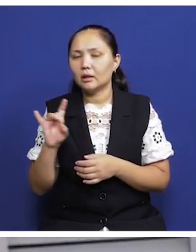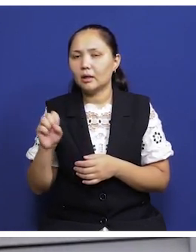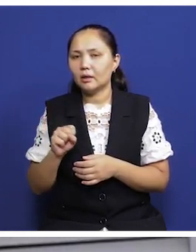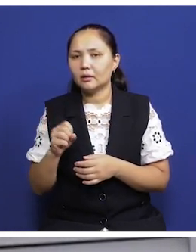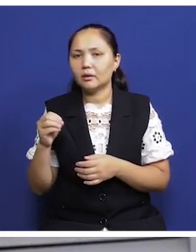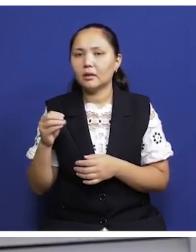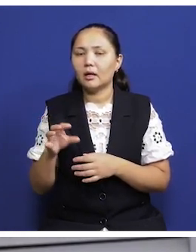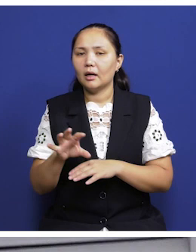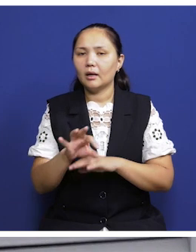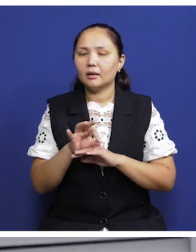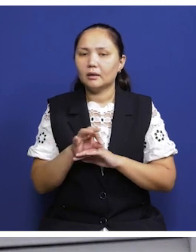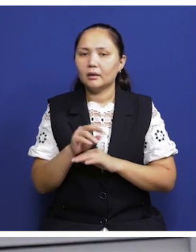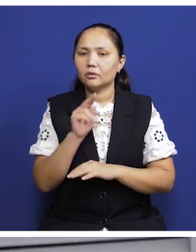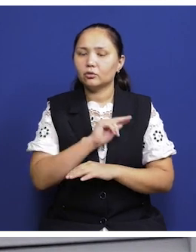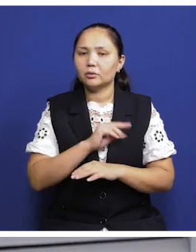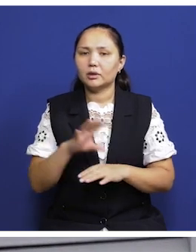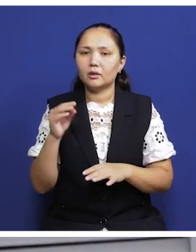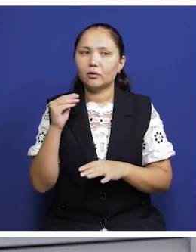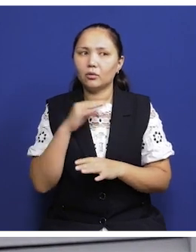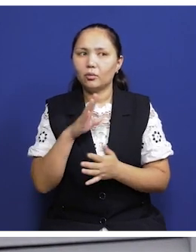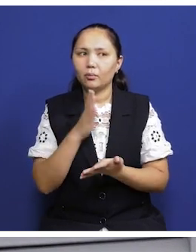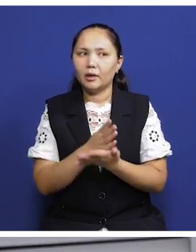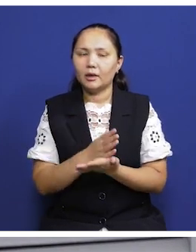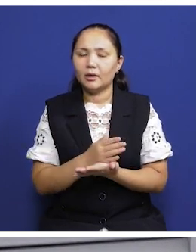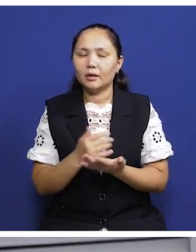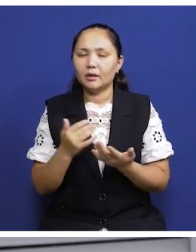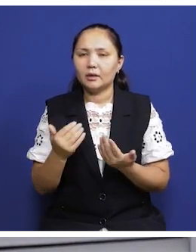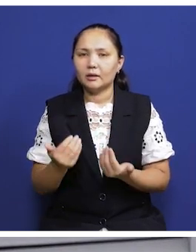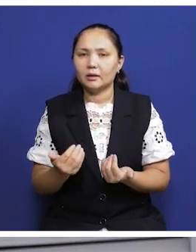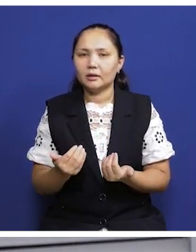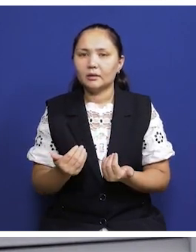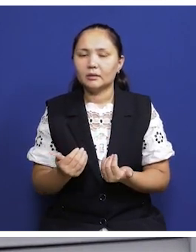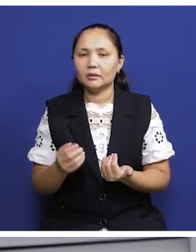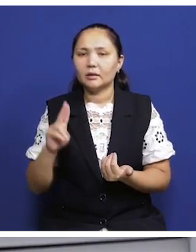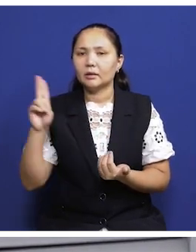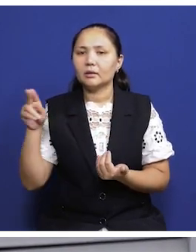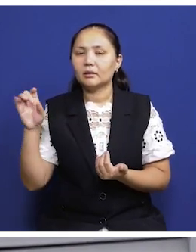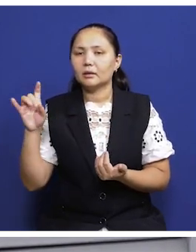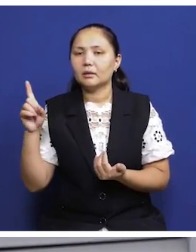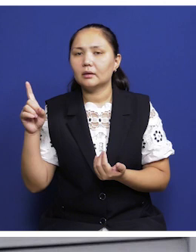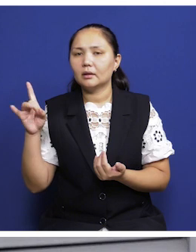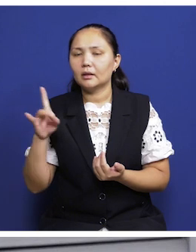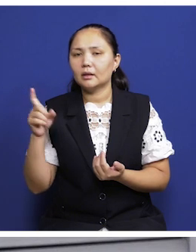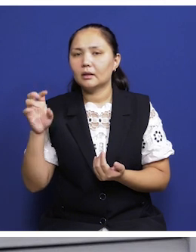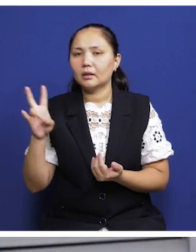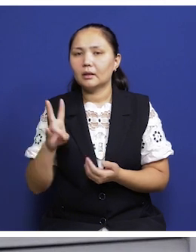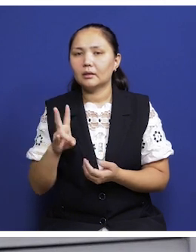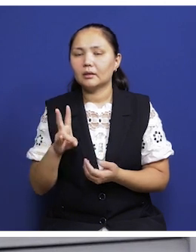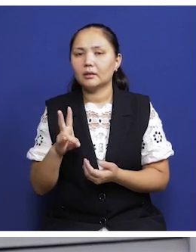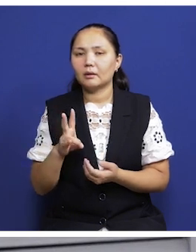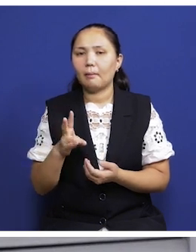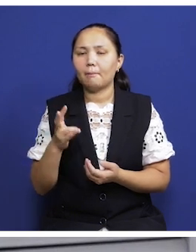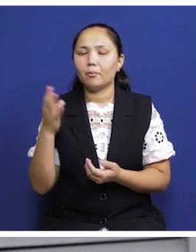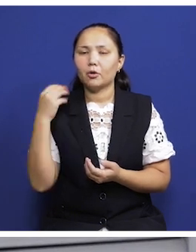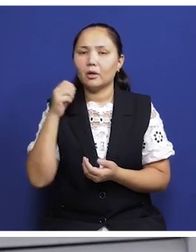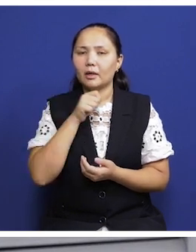аз болып тұрған жоқ, мен есептеп отырсам. Ал енді айналайын, Дарханжан, мынау баяғы атам